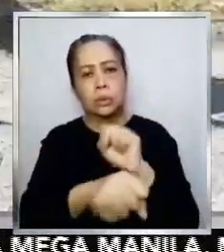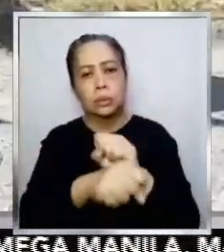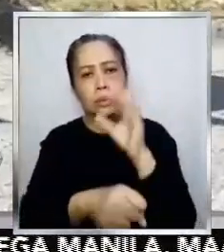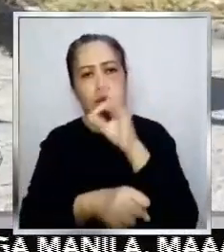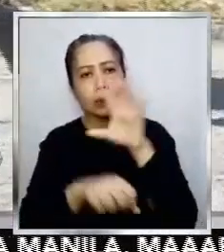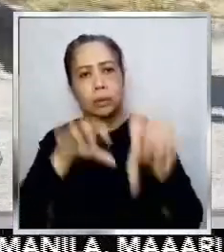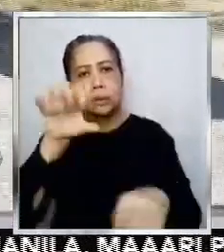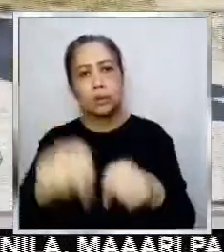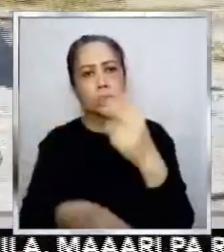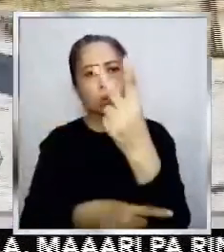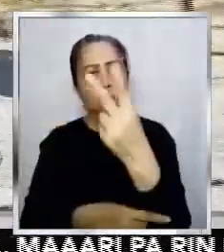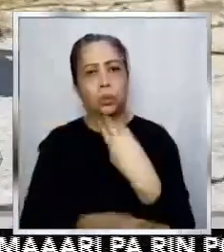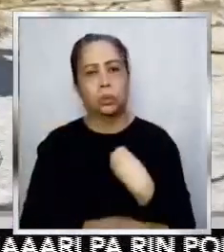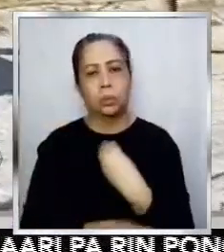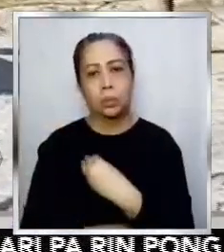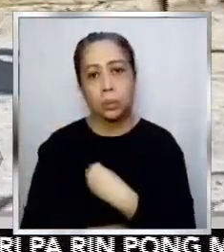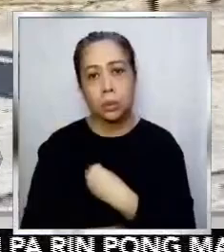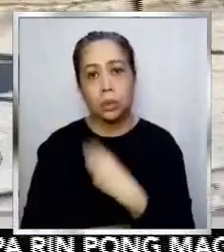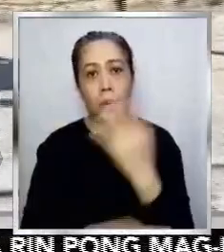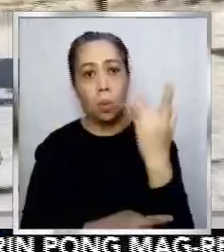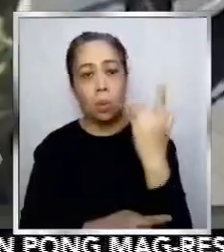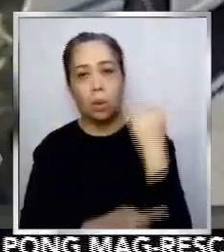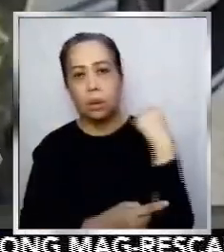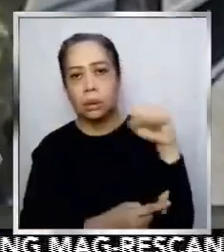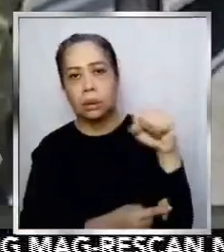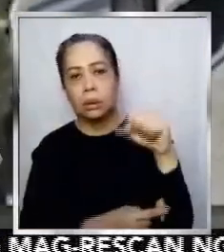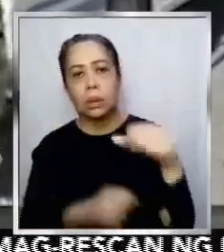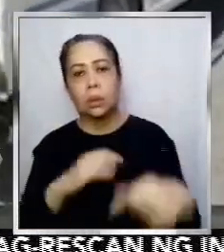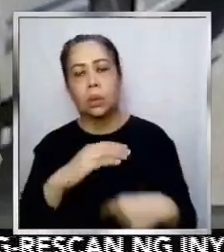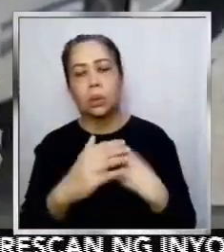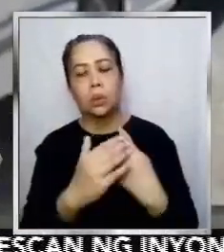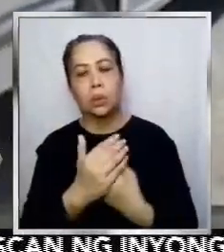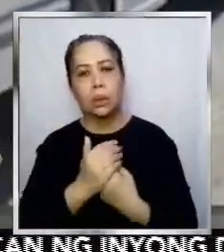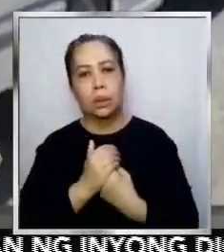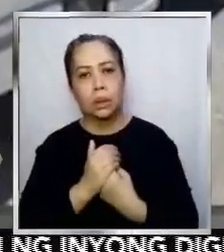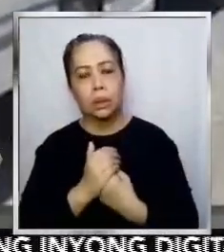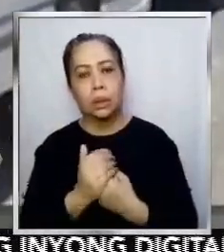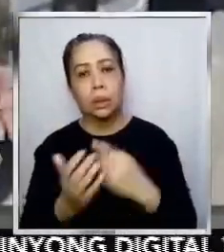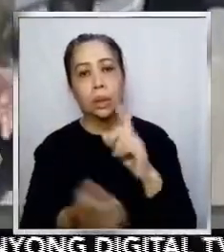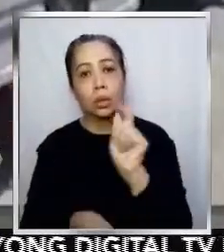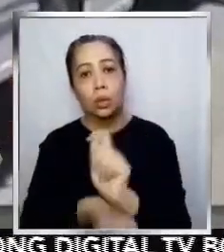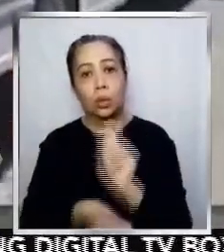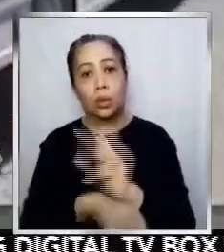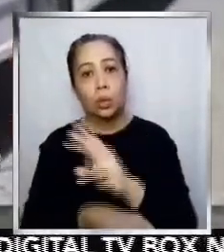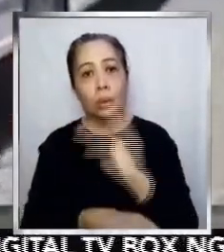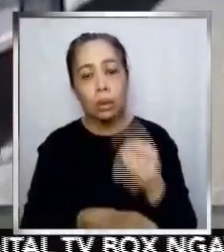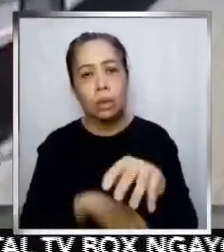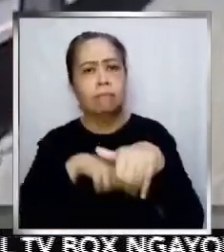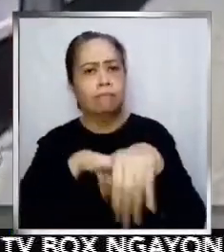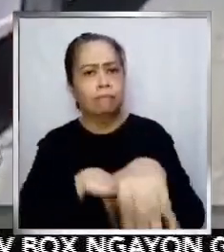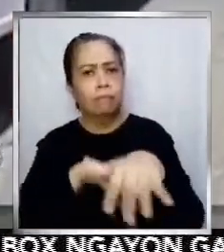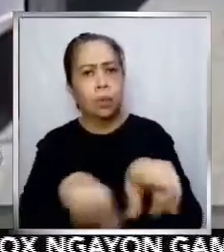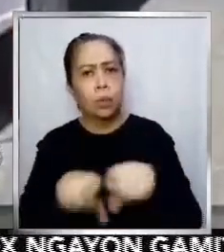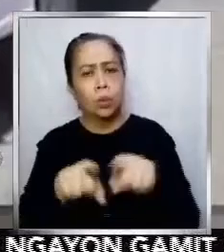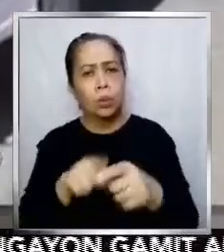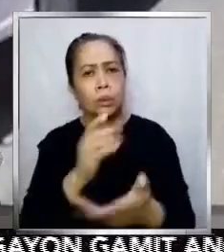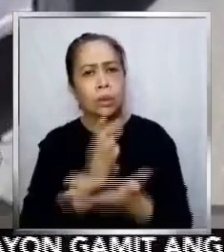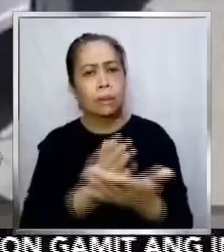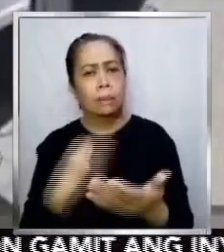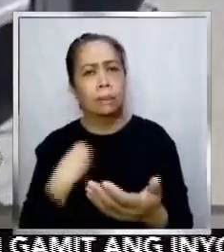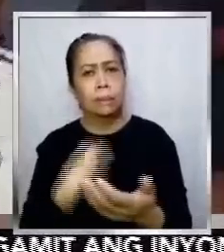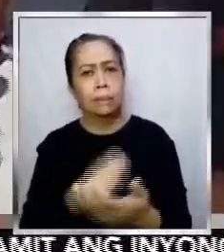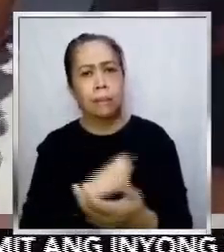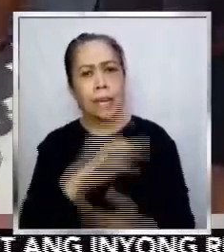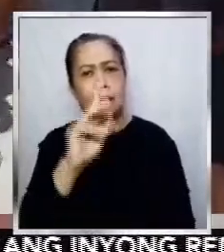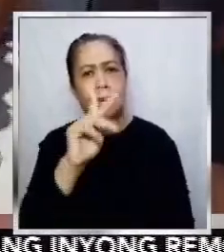nilang miyembro dahil sa paglabag sa quarantine. Sa Tondo, Maynila naman, nagmarcha rin ang iba pang miyembro ng BMT.